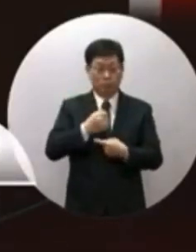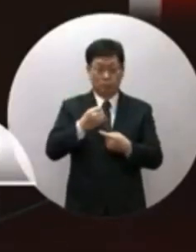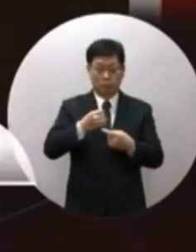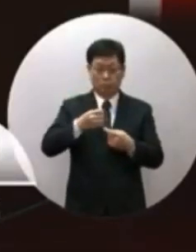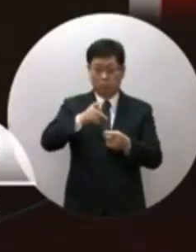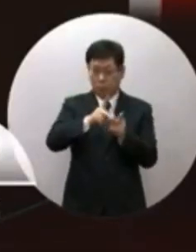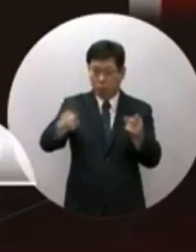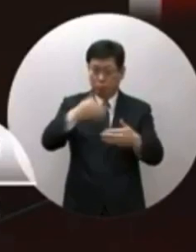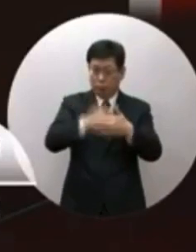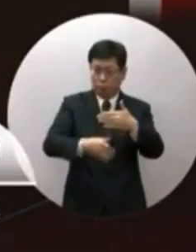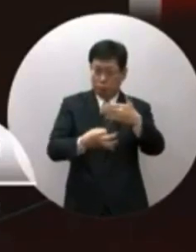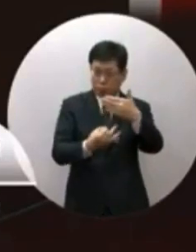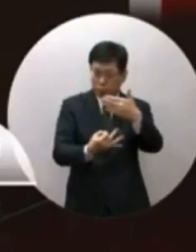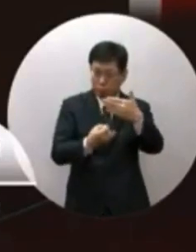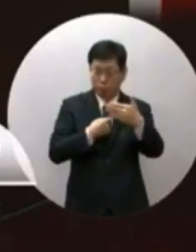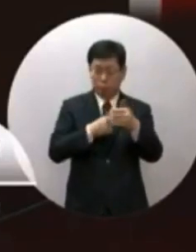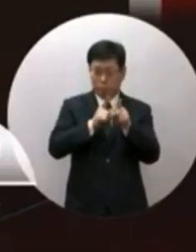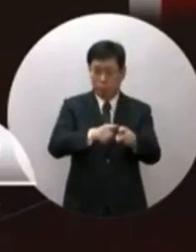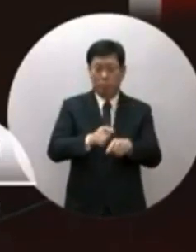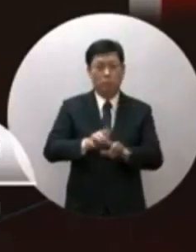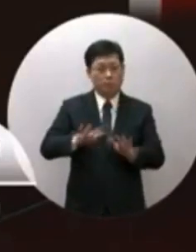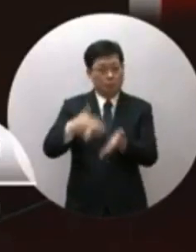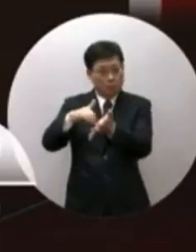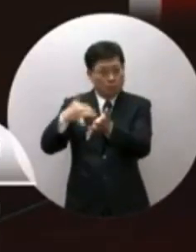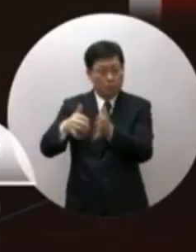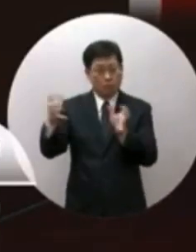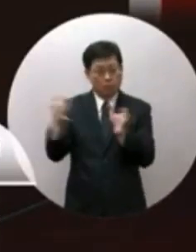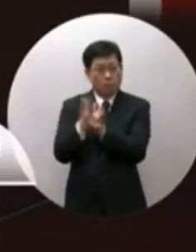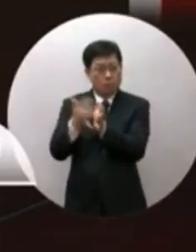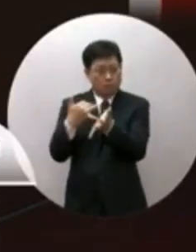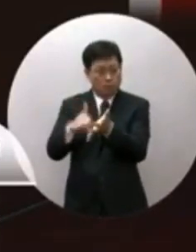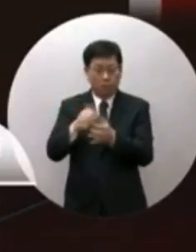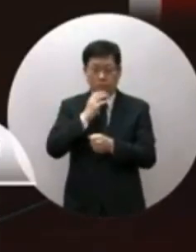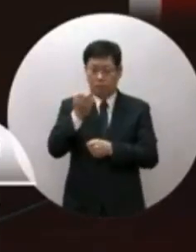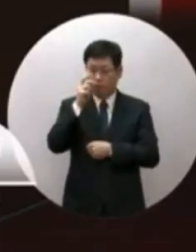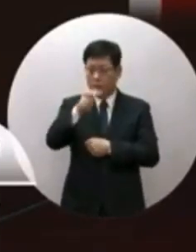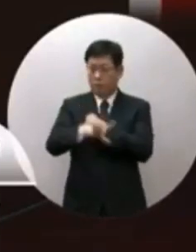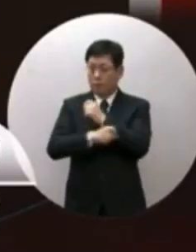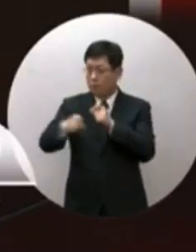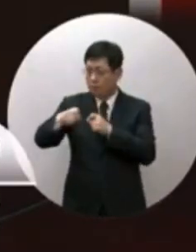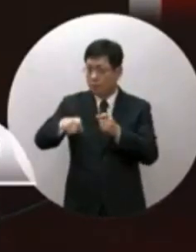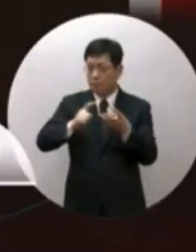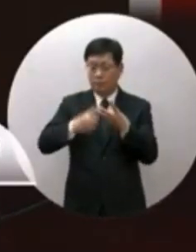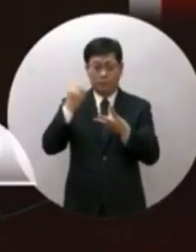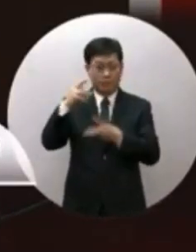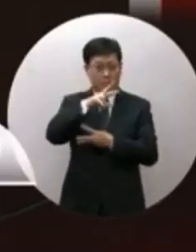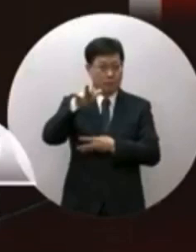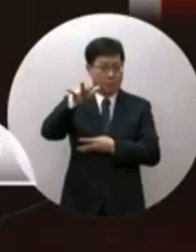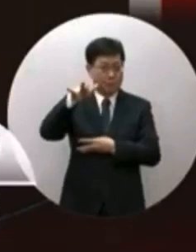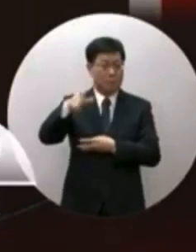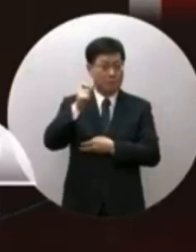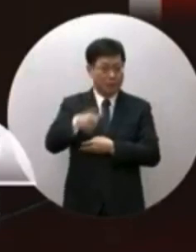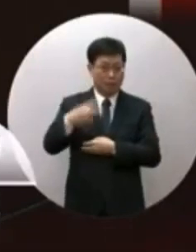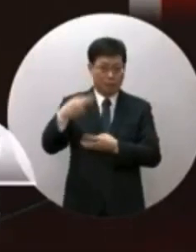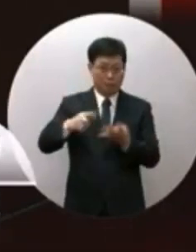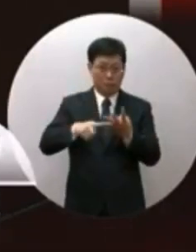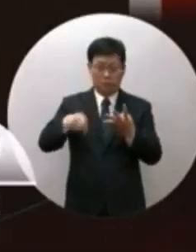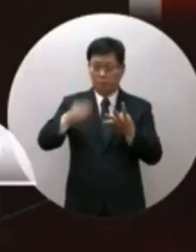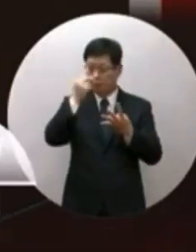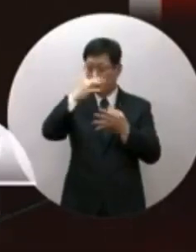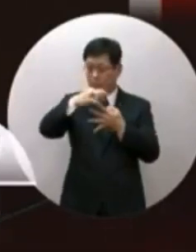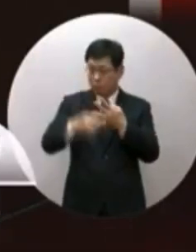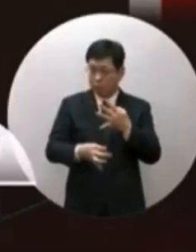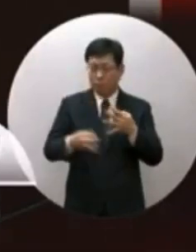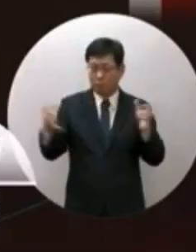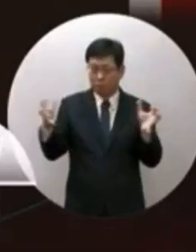量管制规定，按经并计总预算前瞻基础建设、新式战机采购及本特别预算